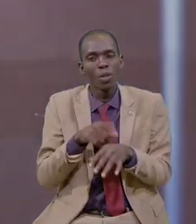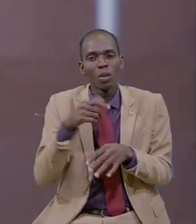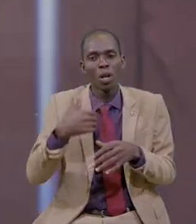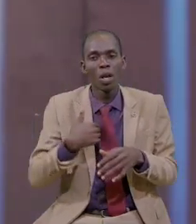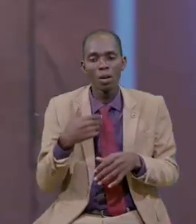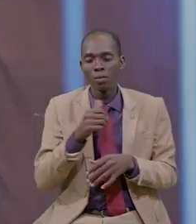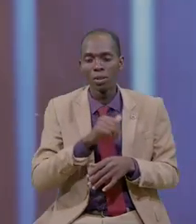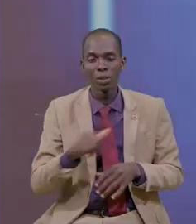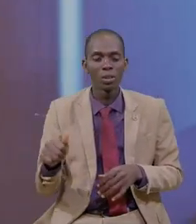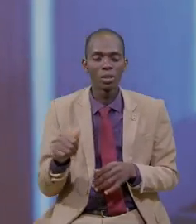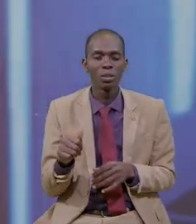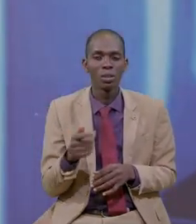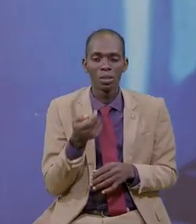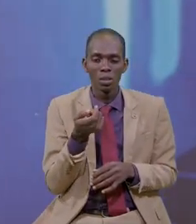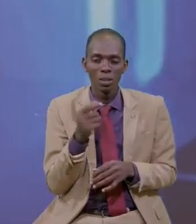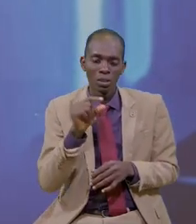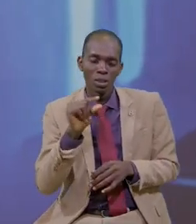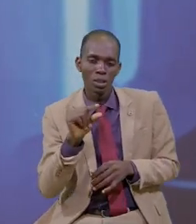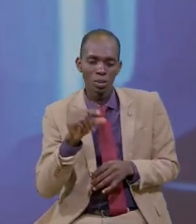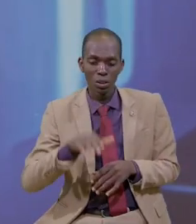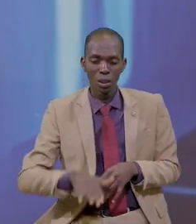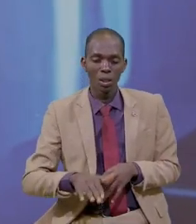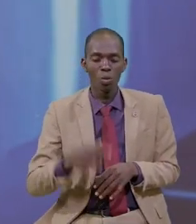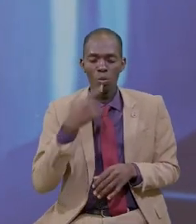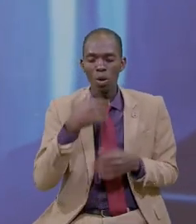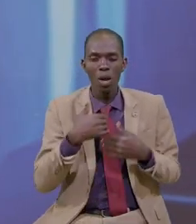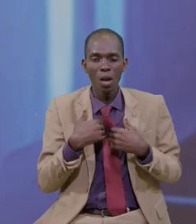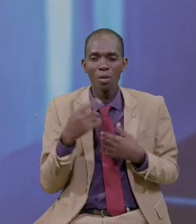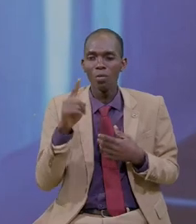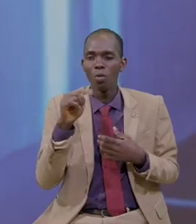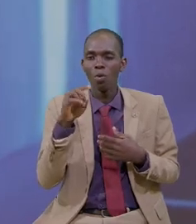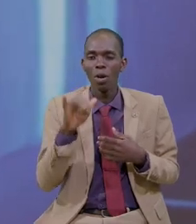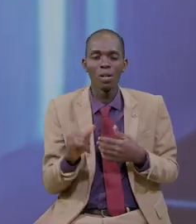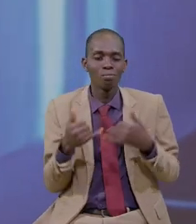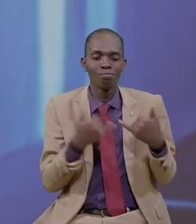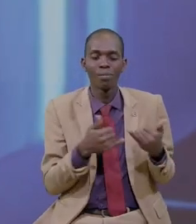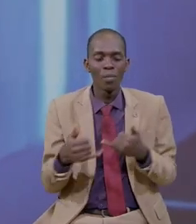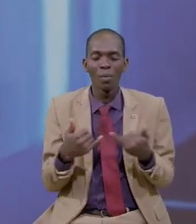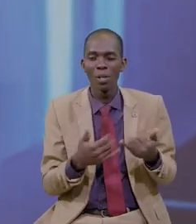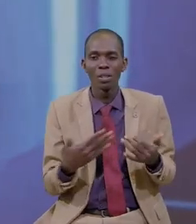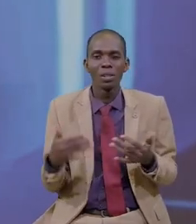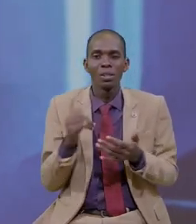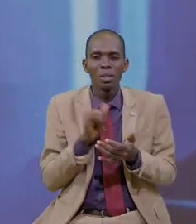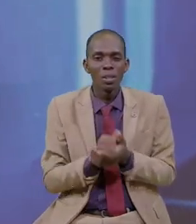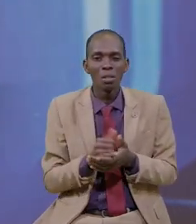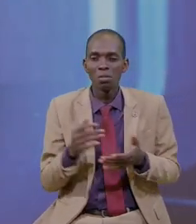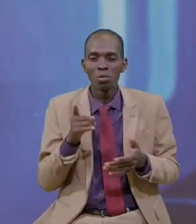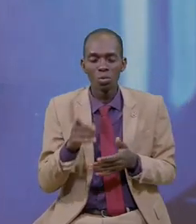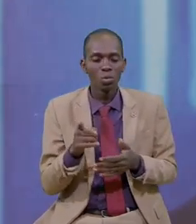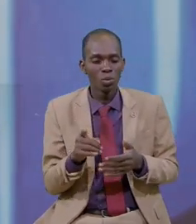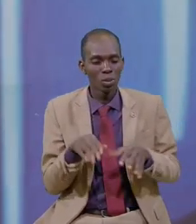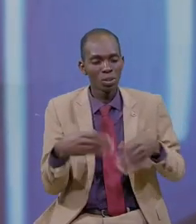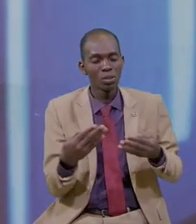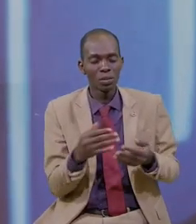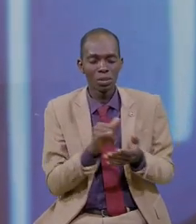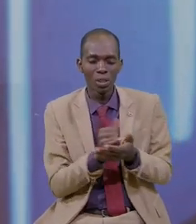enfant, et tiens, un jouet qui n'a même pas de bonne batterie. Et tu